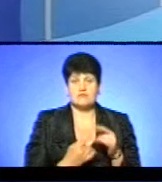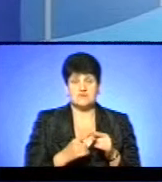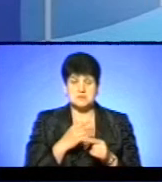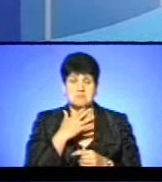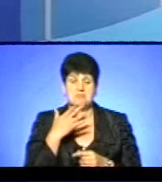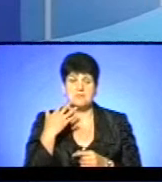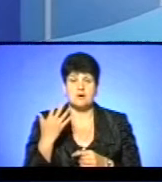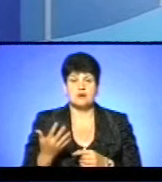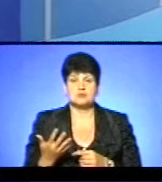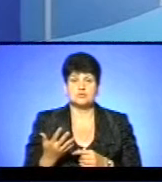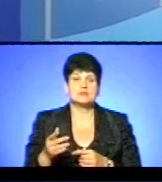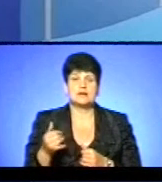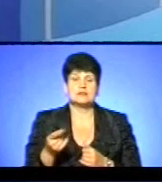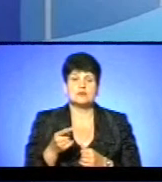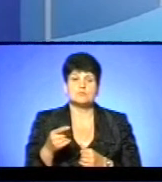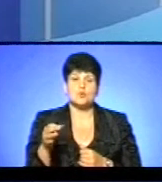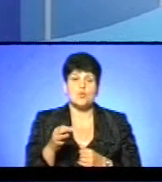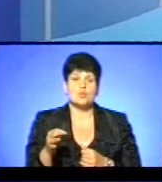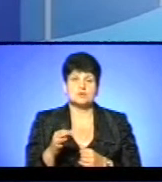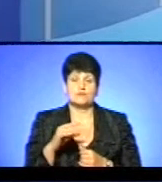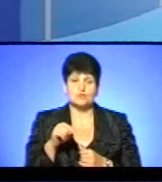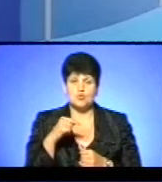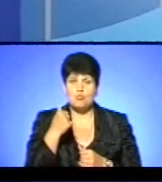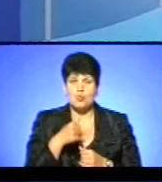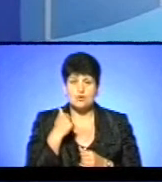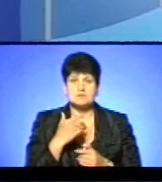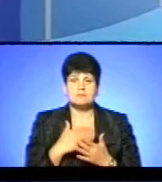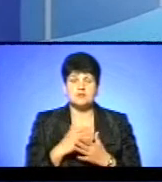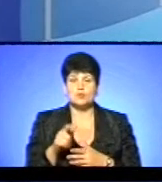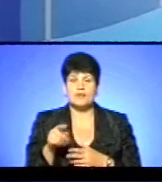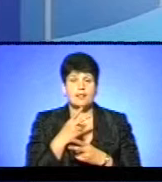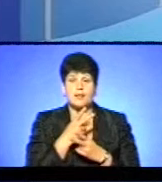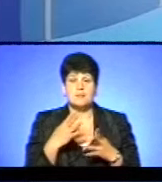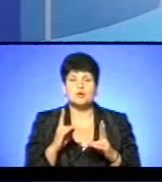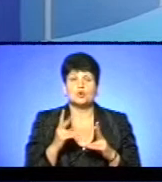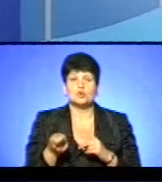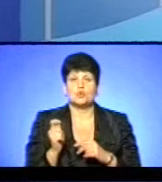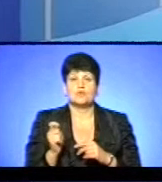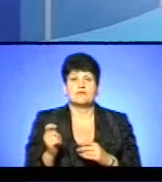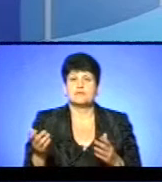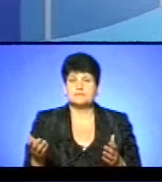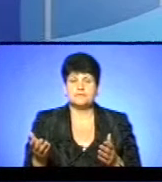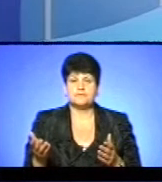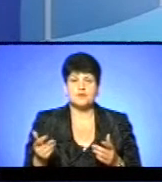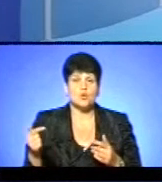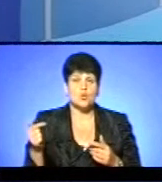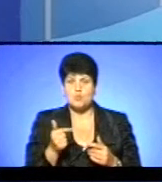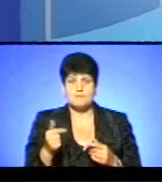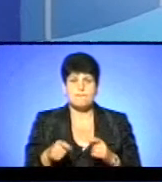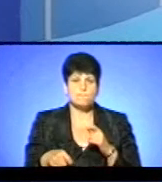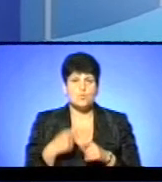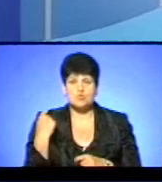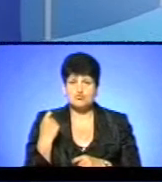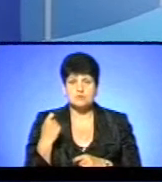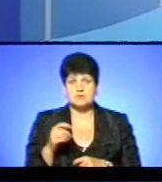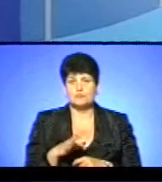багато. Ну, на Тернопільському озері в цьому році ми майже людей не бачили, хто ловив двома вудочками. Тобто грубих порушень було,